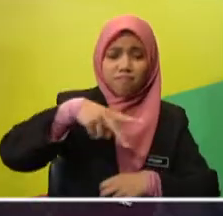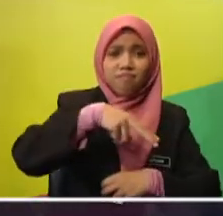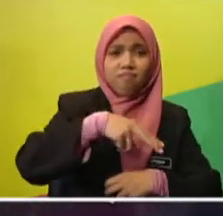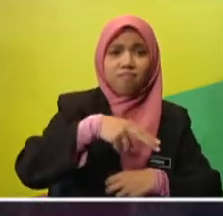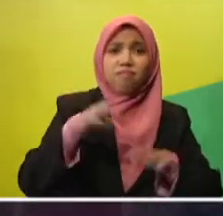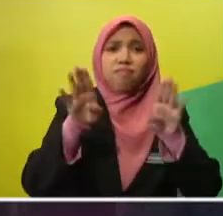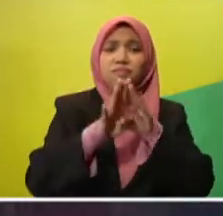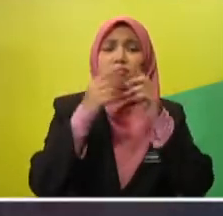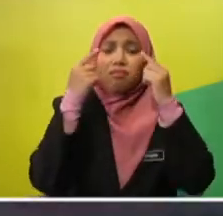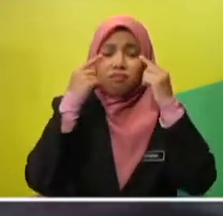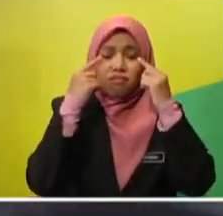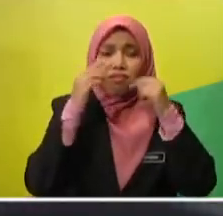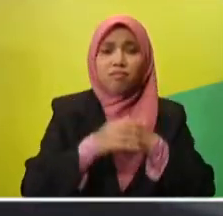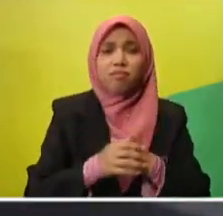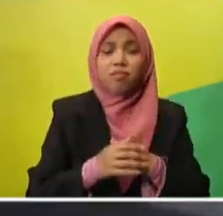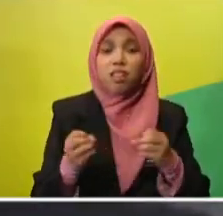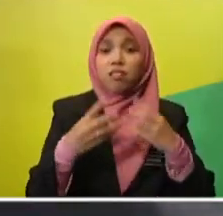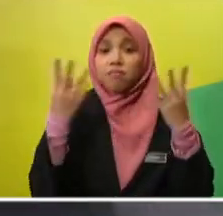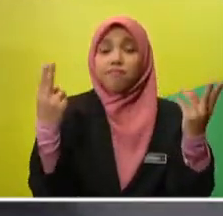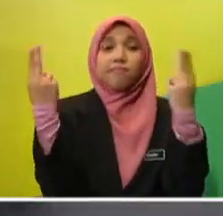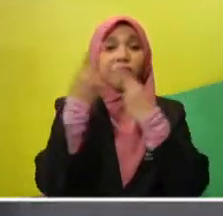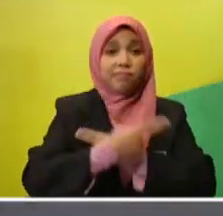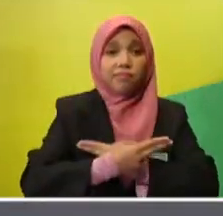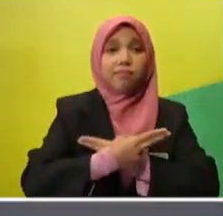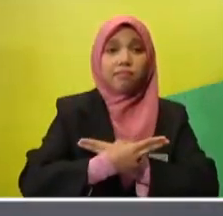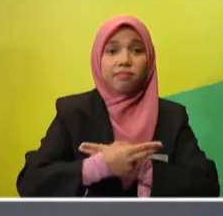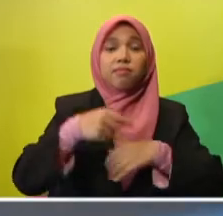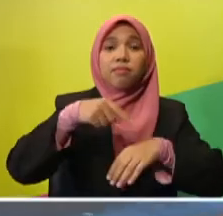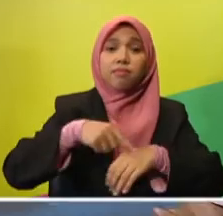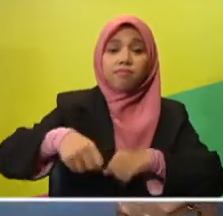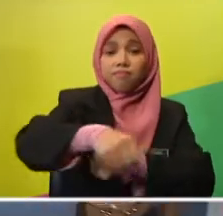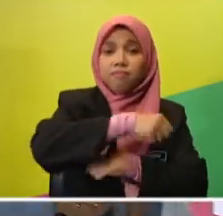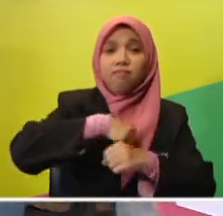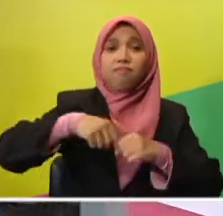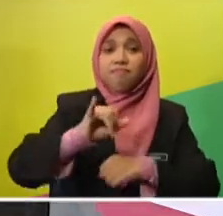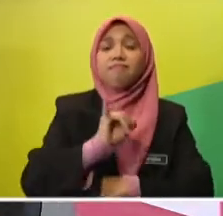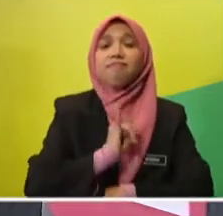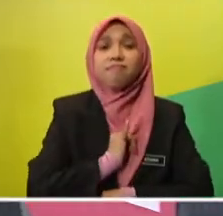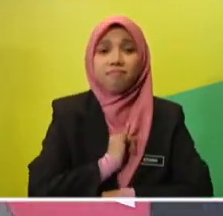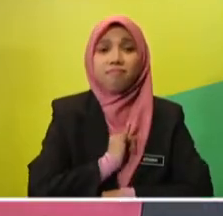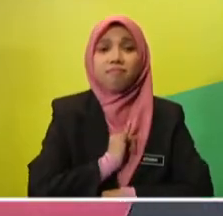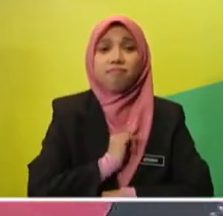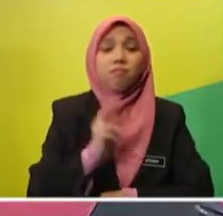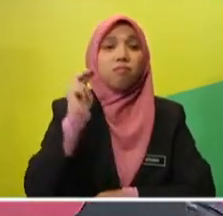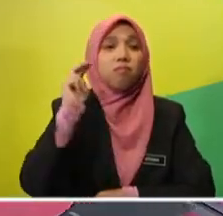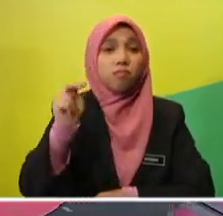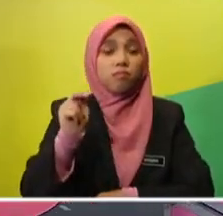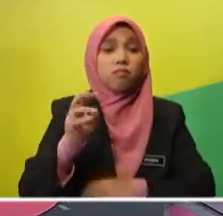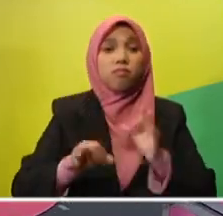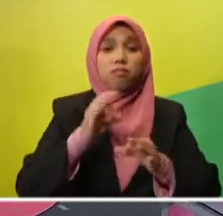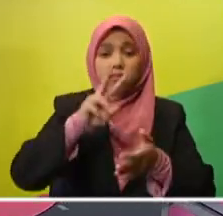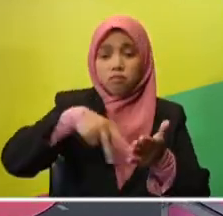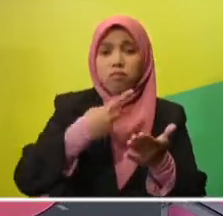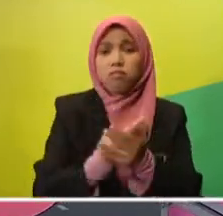tutup mata. Banyak halangan di jalan diri saya. Nanti dalam